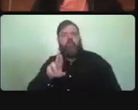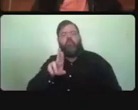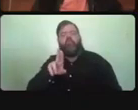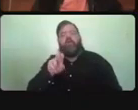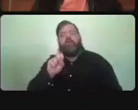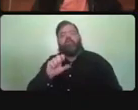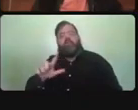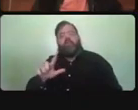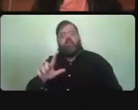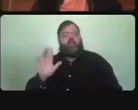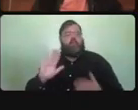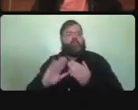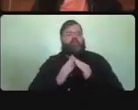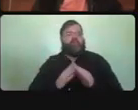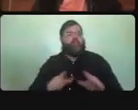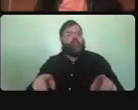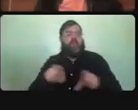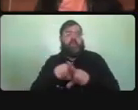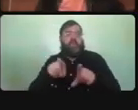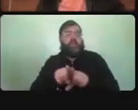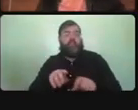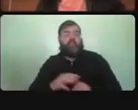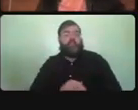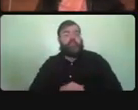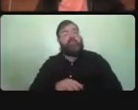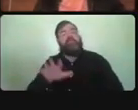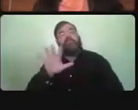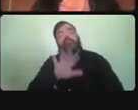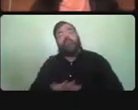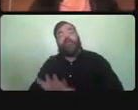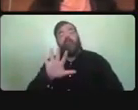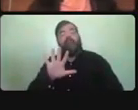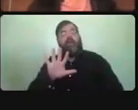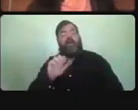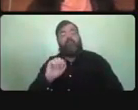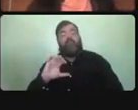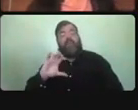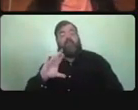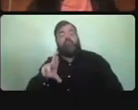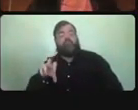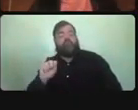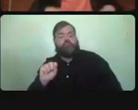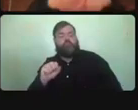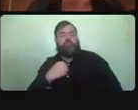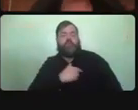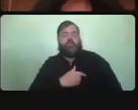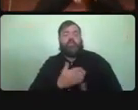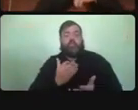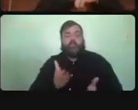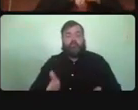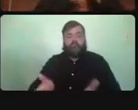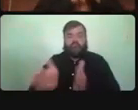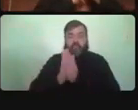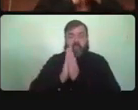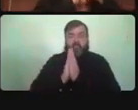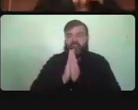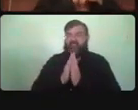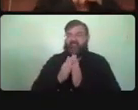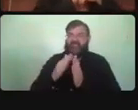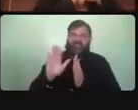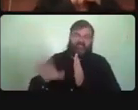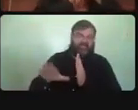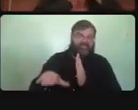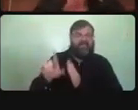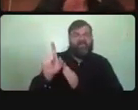nafasi ya ziada ya kuweza kujihusisha na mambo yanayohusiana na michezo.